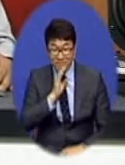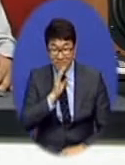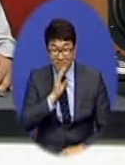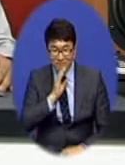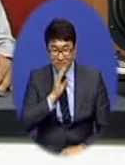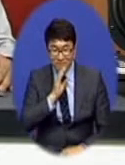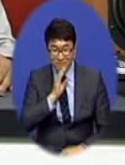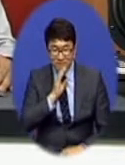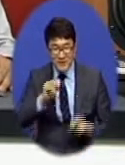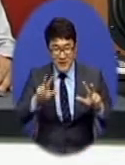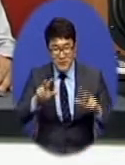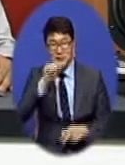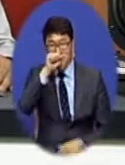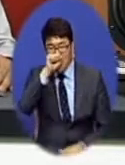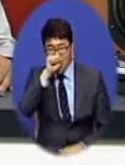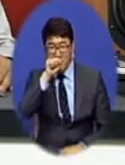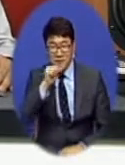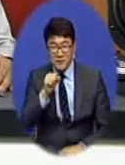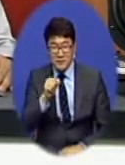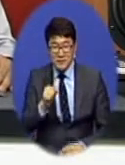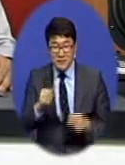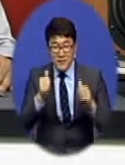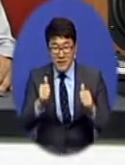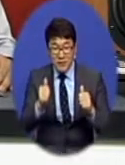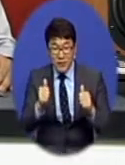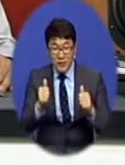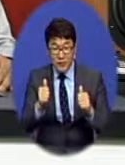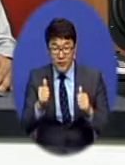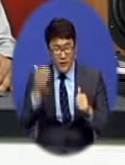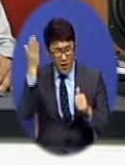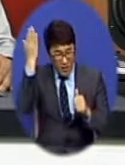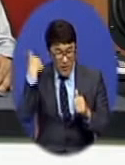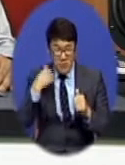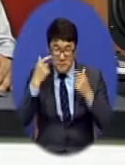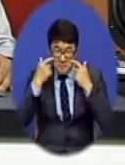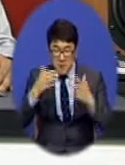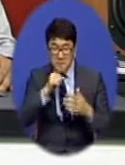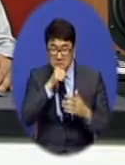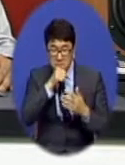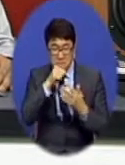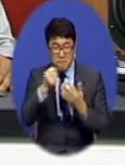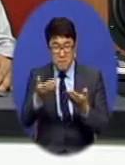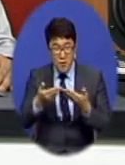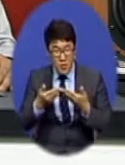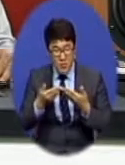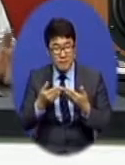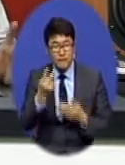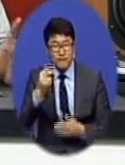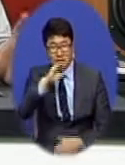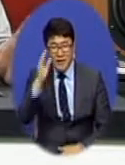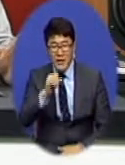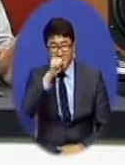같아요? 지금도 좋고, 시청자들 예. 그 점수할 때도 그 정확하시고, 예. 네네. 아, 그렇구나.